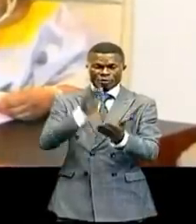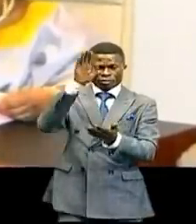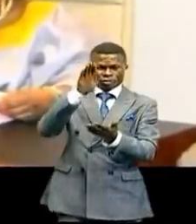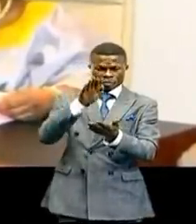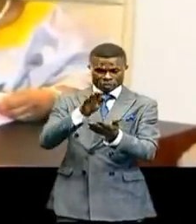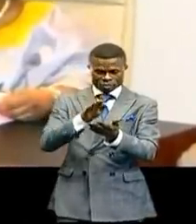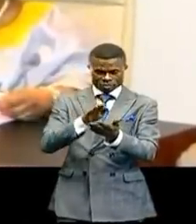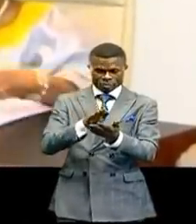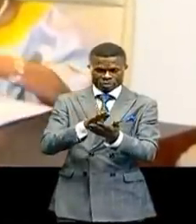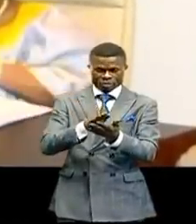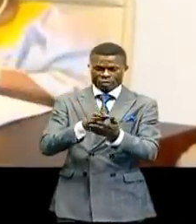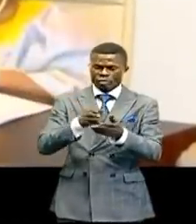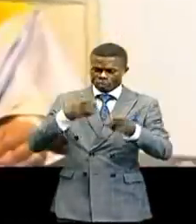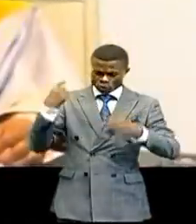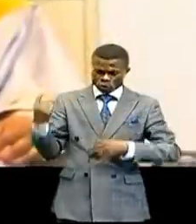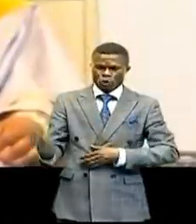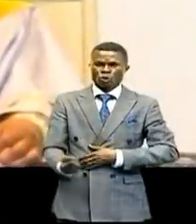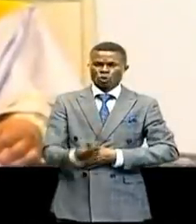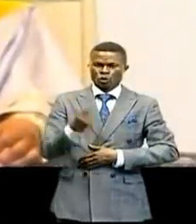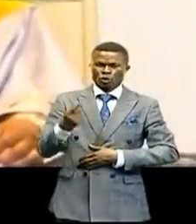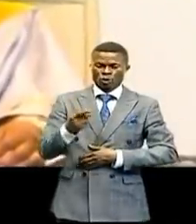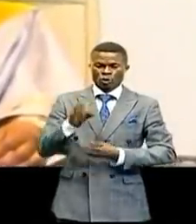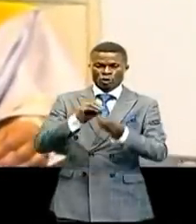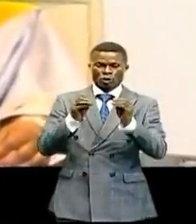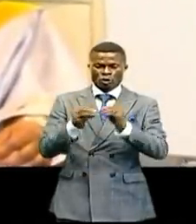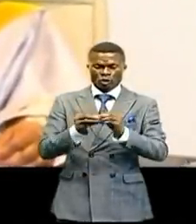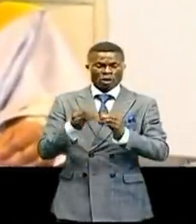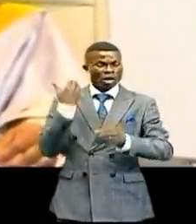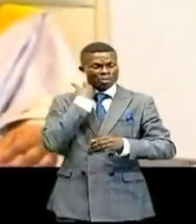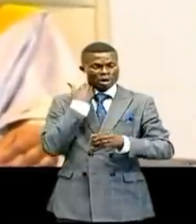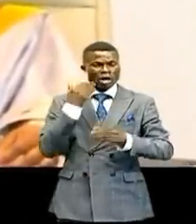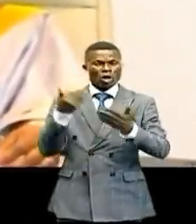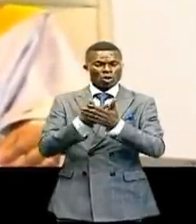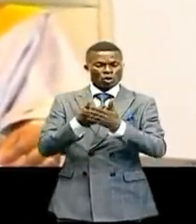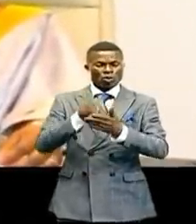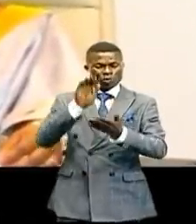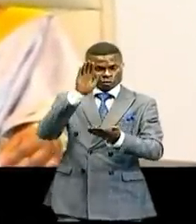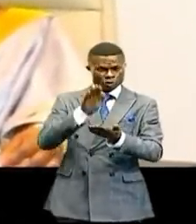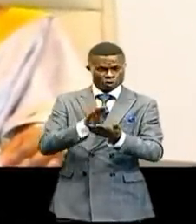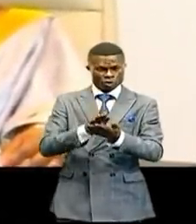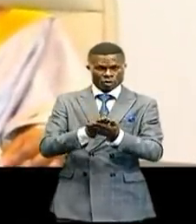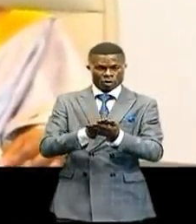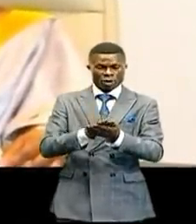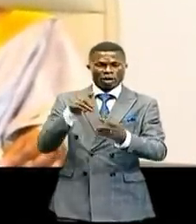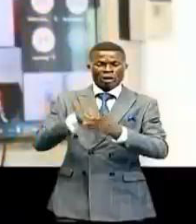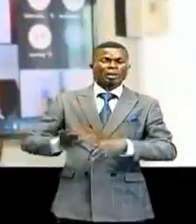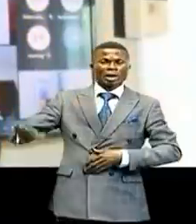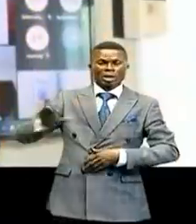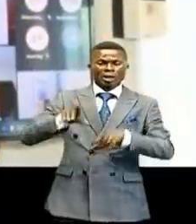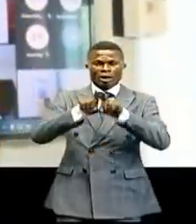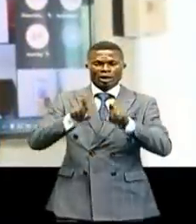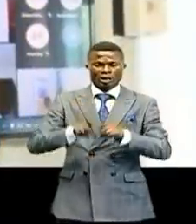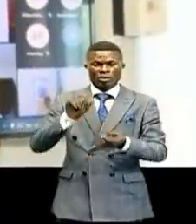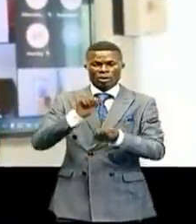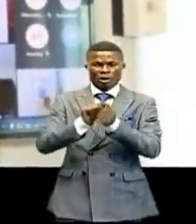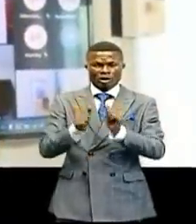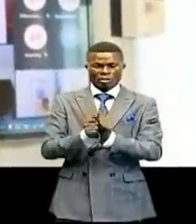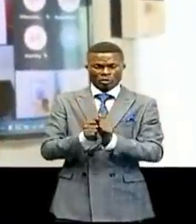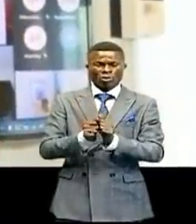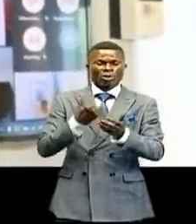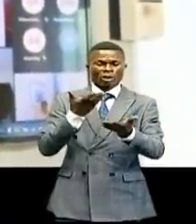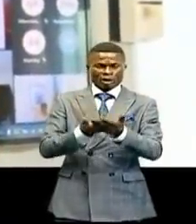réduction continuelle et permanente du nombre de nouveaux cas qui se confirment tant au niveau national que pour les cas